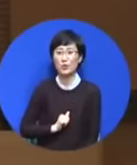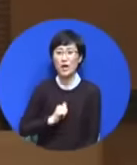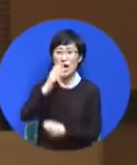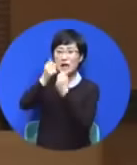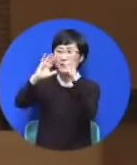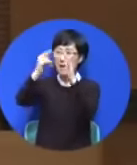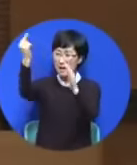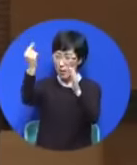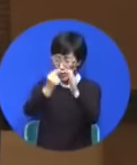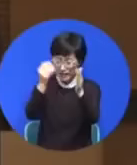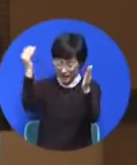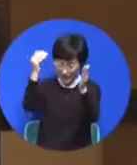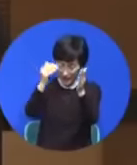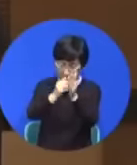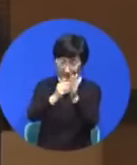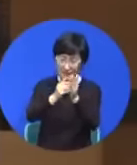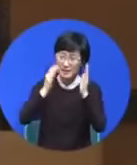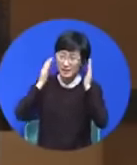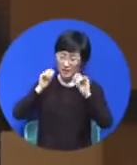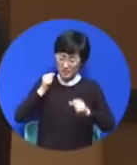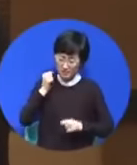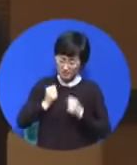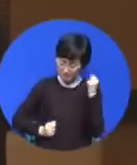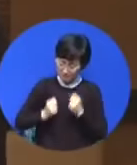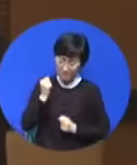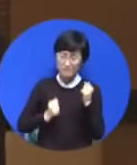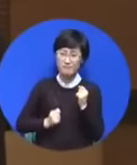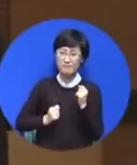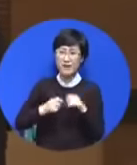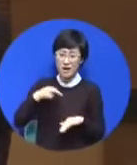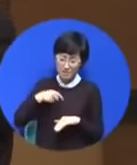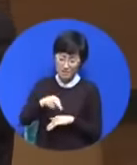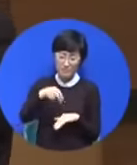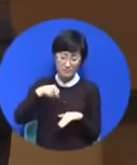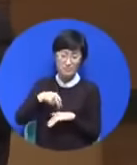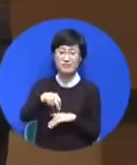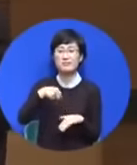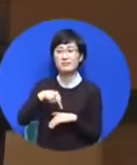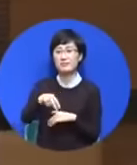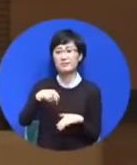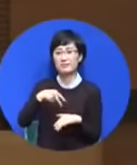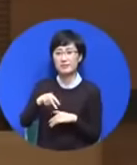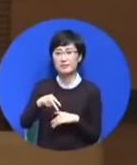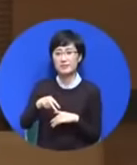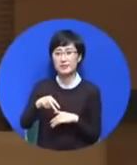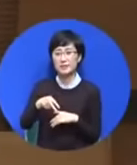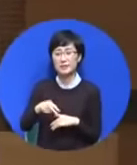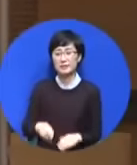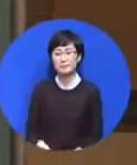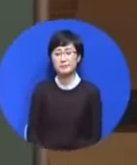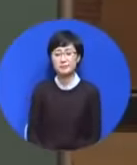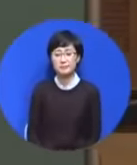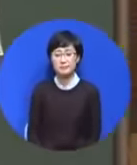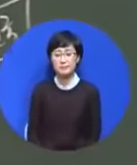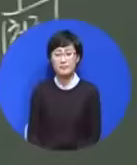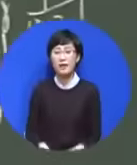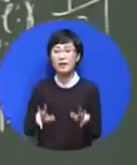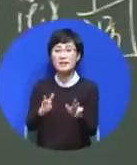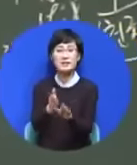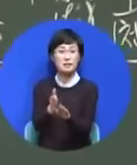향하여 그러면 여러분에게 중요한 응답이 오게 되는 것 이때부터